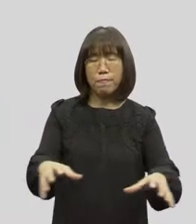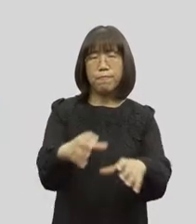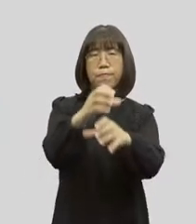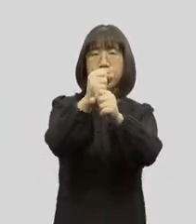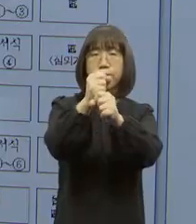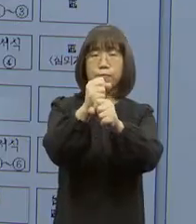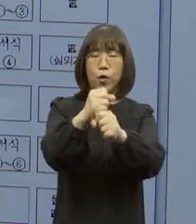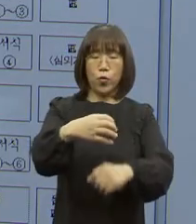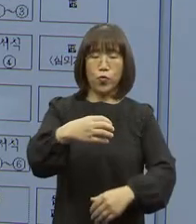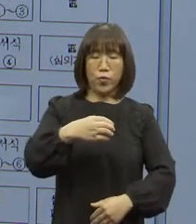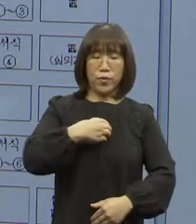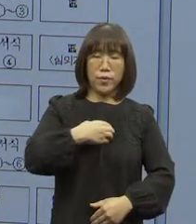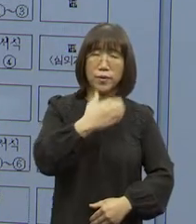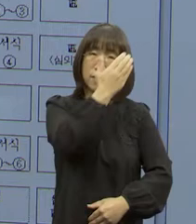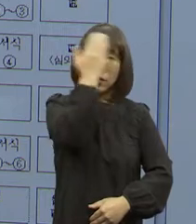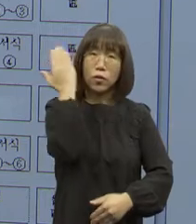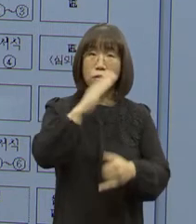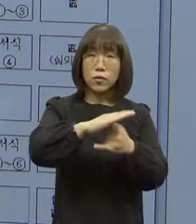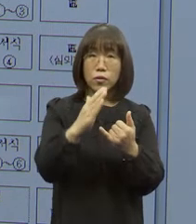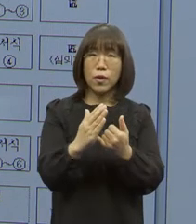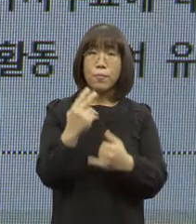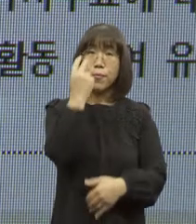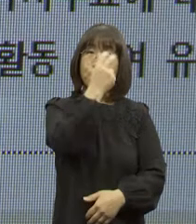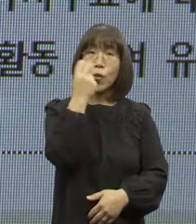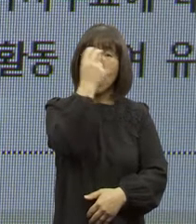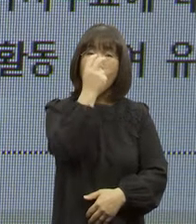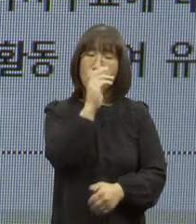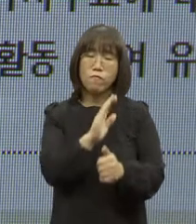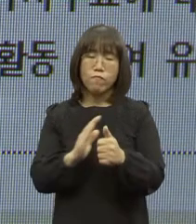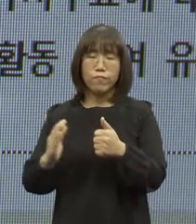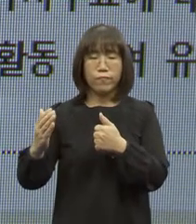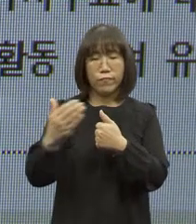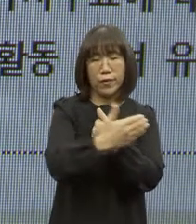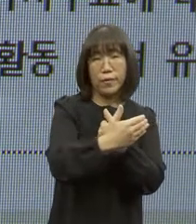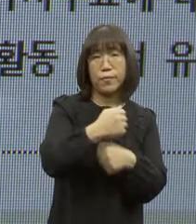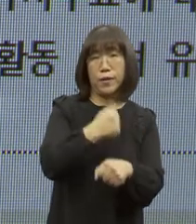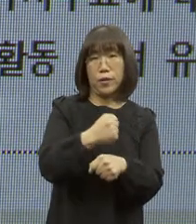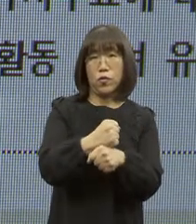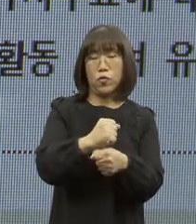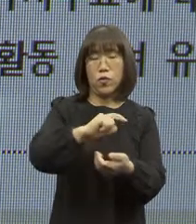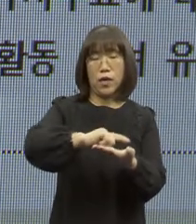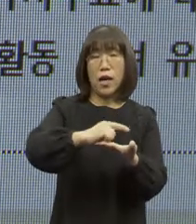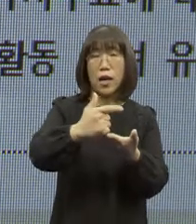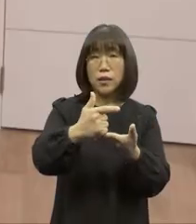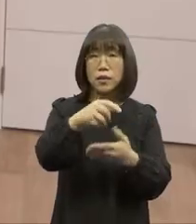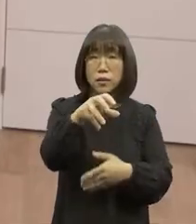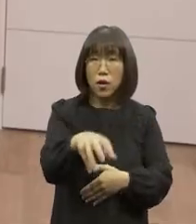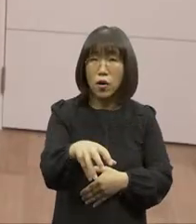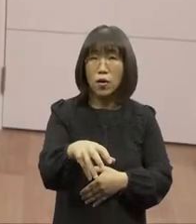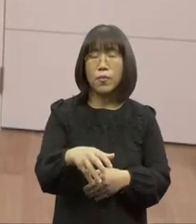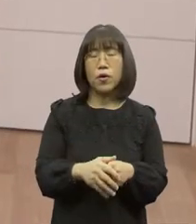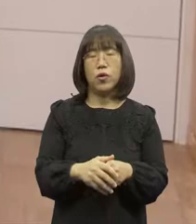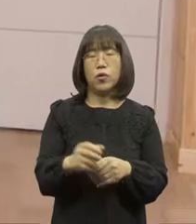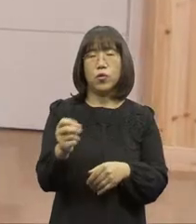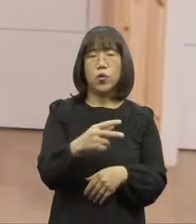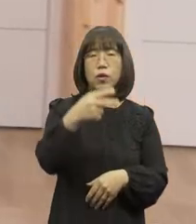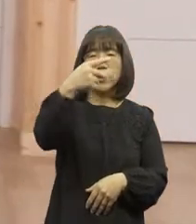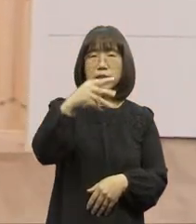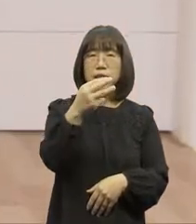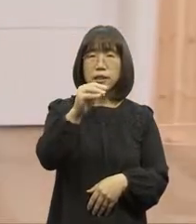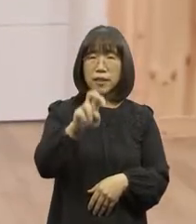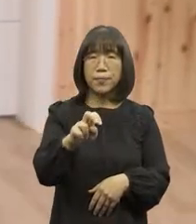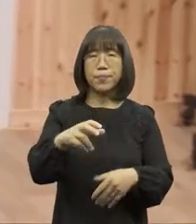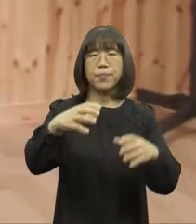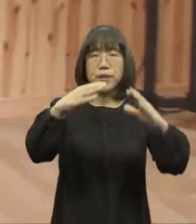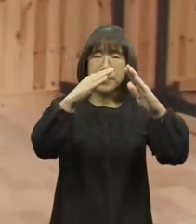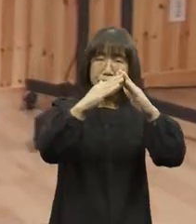지역사회 중심의 위기청소년 보호 울타리 를 강화하고 강서 한 후 타리 사업 25 호소